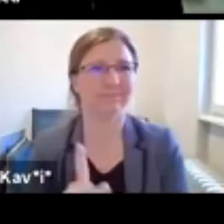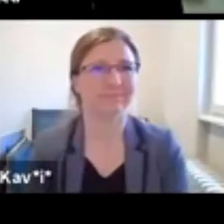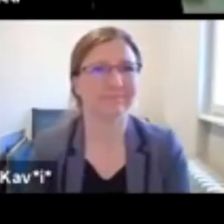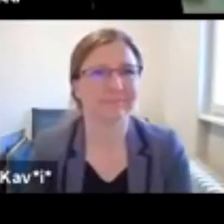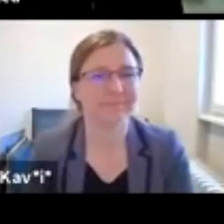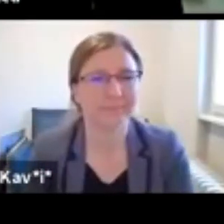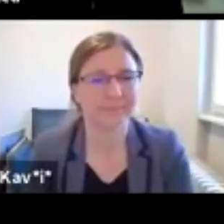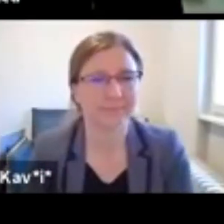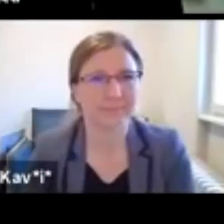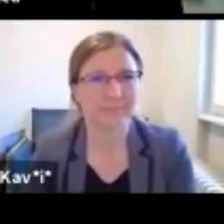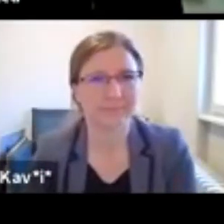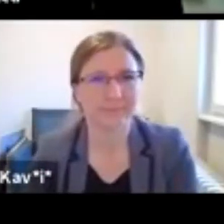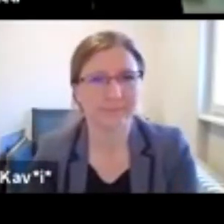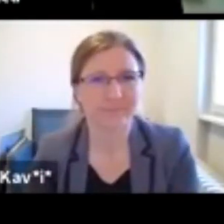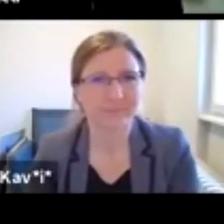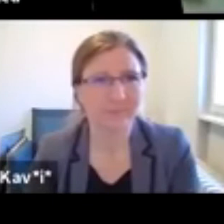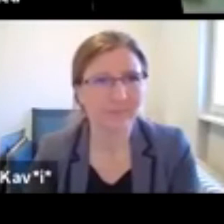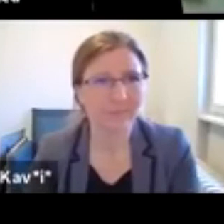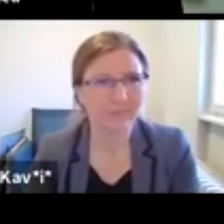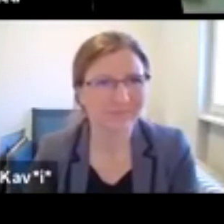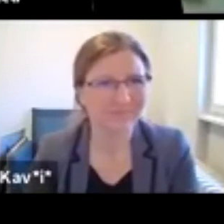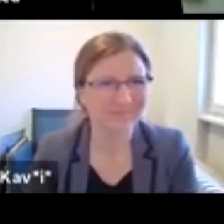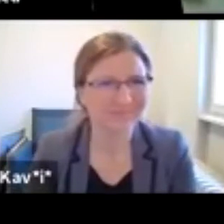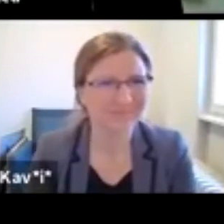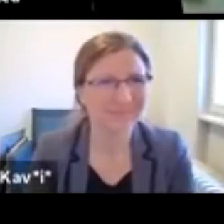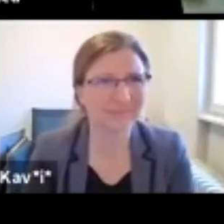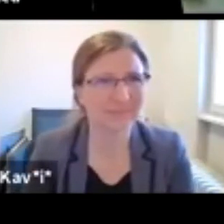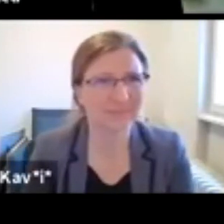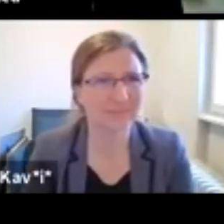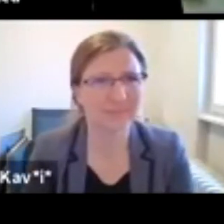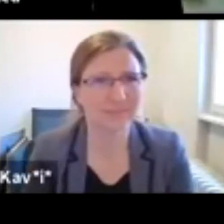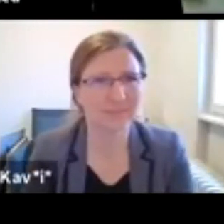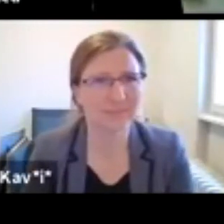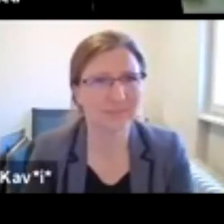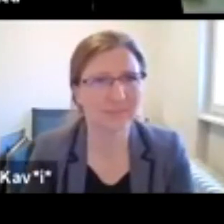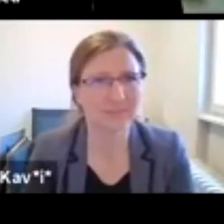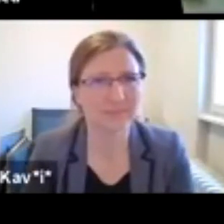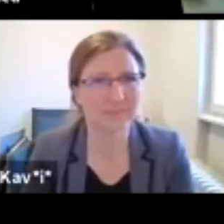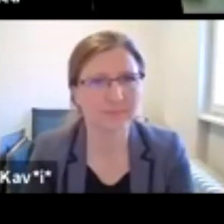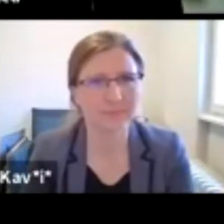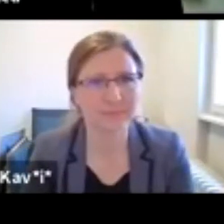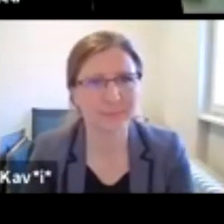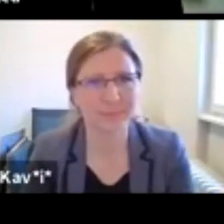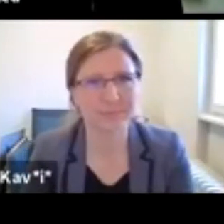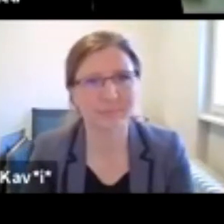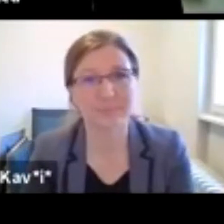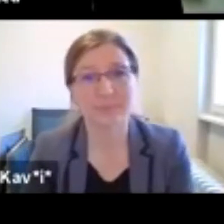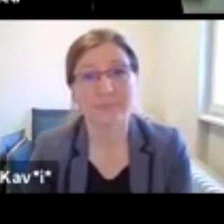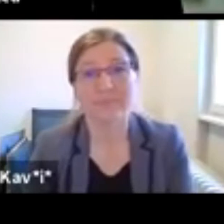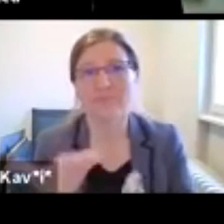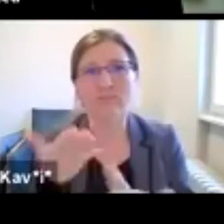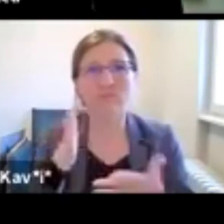A ta tehnika nije svemoguća? Ne, čujemo, nekako i tu. Znaš što, može se desiti, tamo su ti debeli